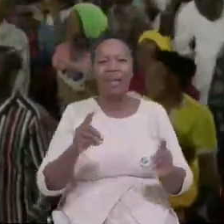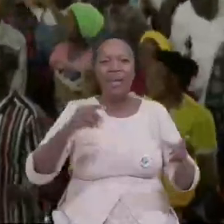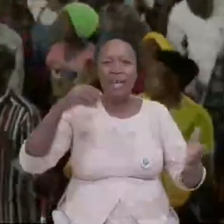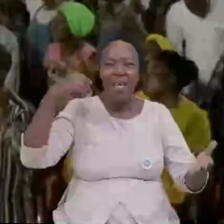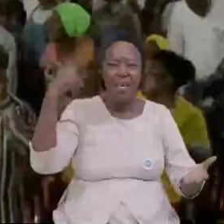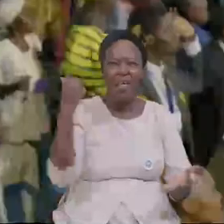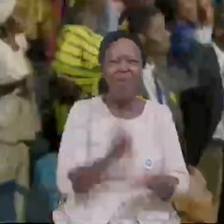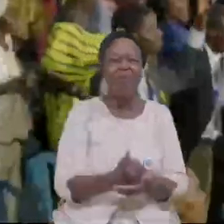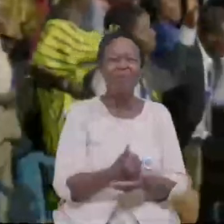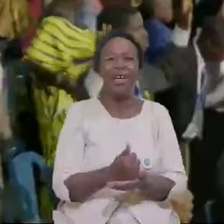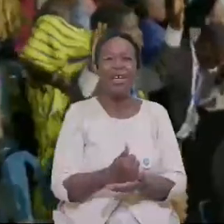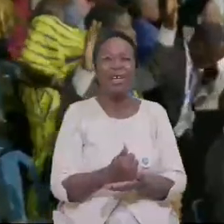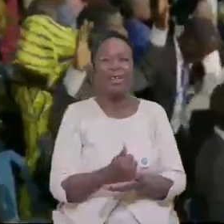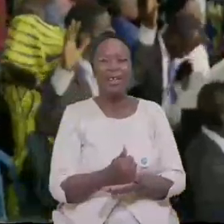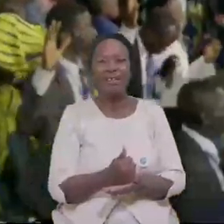Amen.